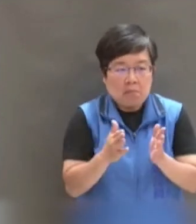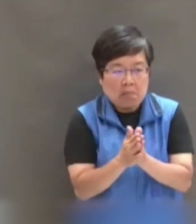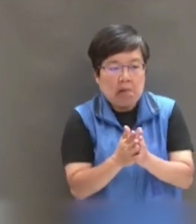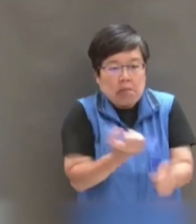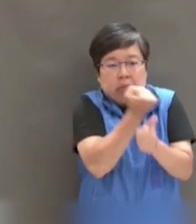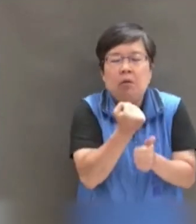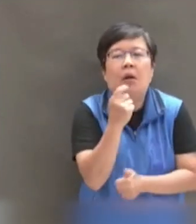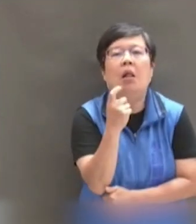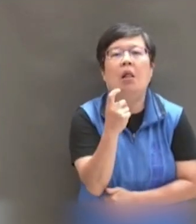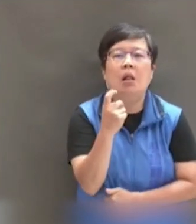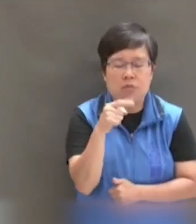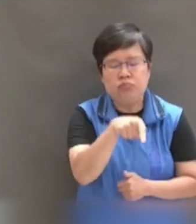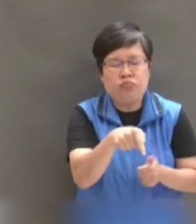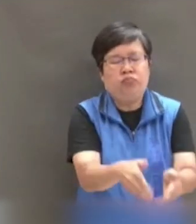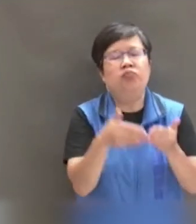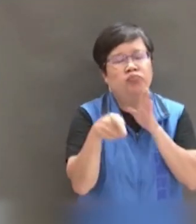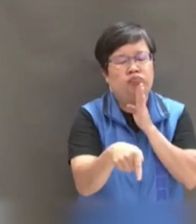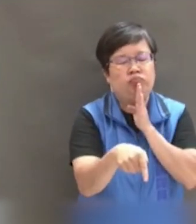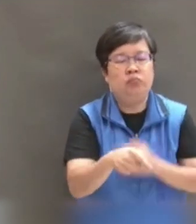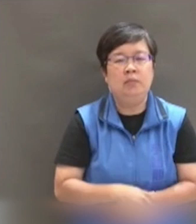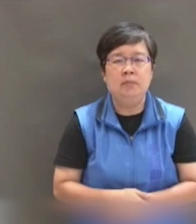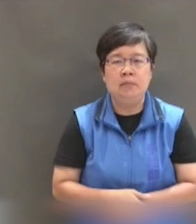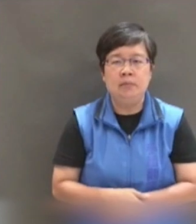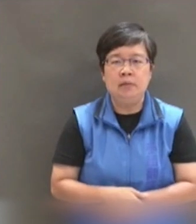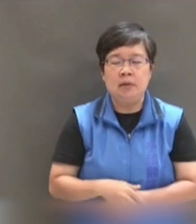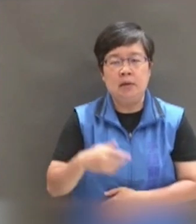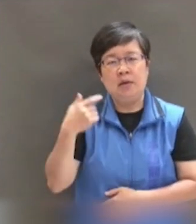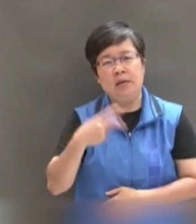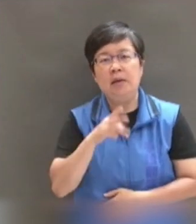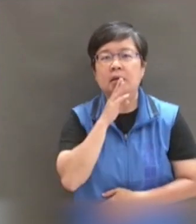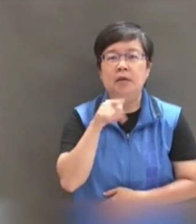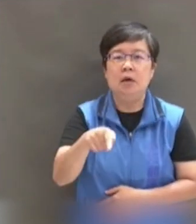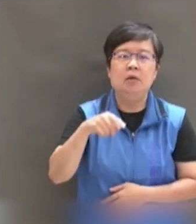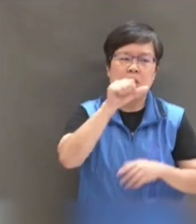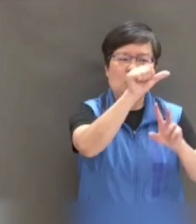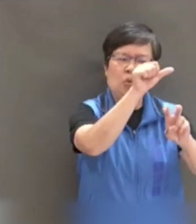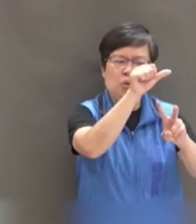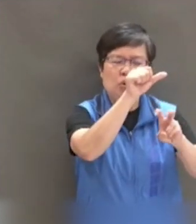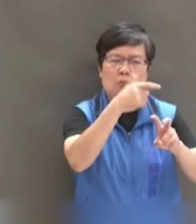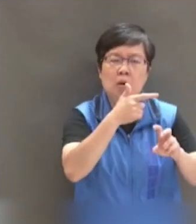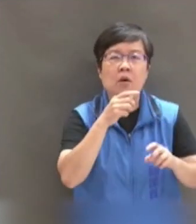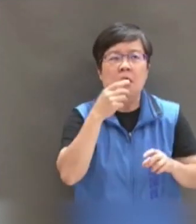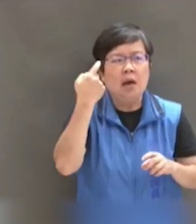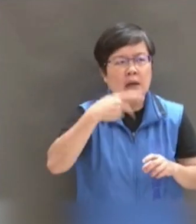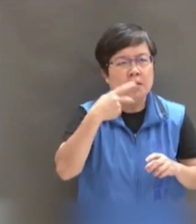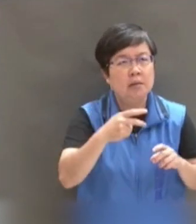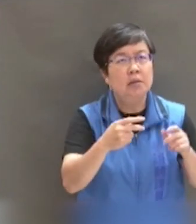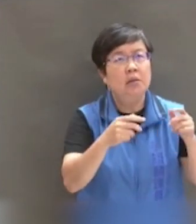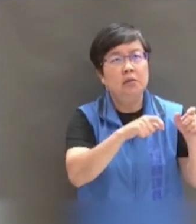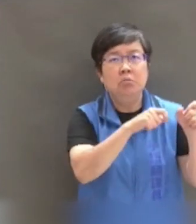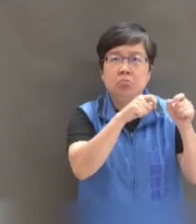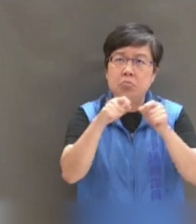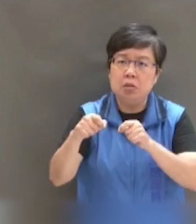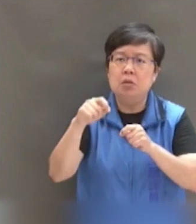的压制一个很重要一个关键因素。当然校正回归也不是只到5月22号一直延续到了